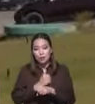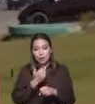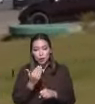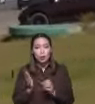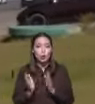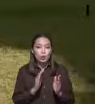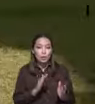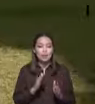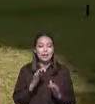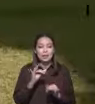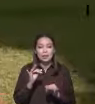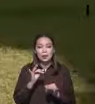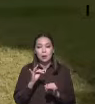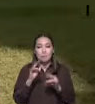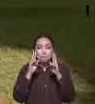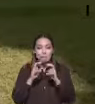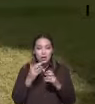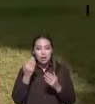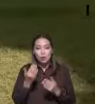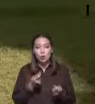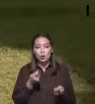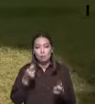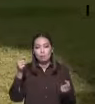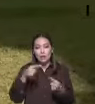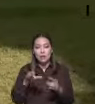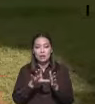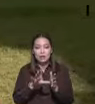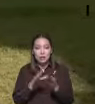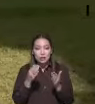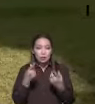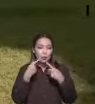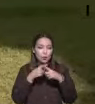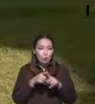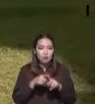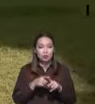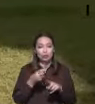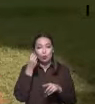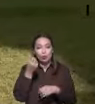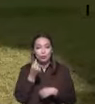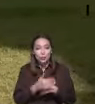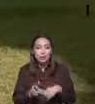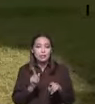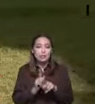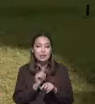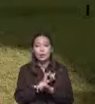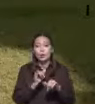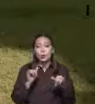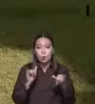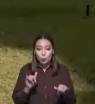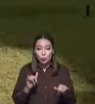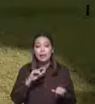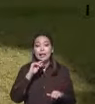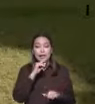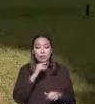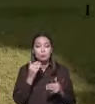регулирования и маневрирования, провели соответствующие аукционы, модернизируем угольные станции, но для развития